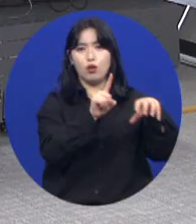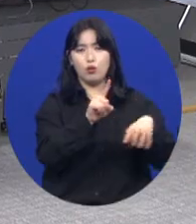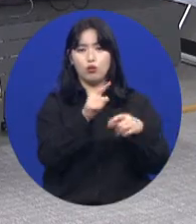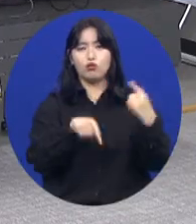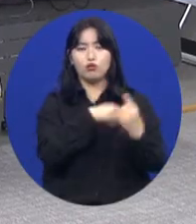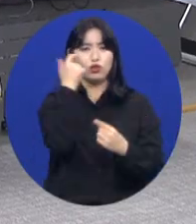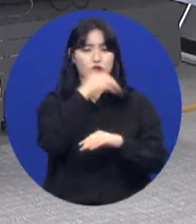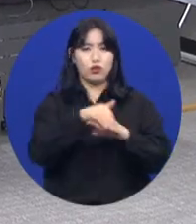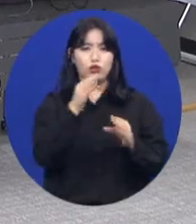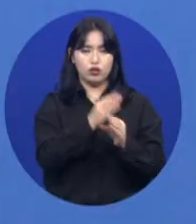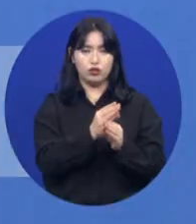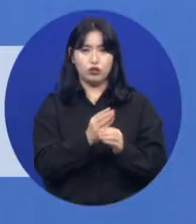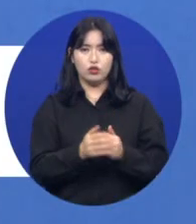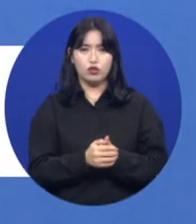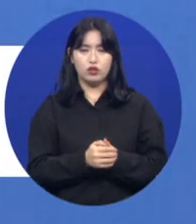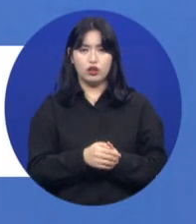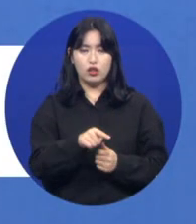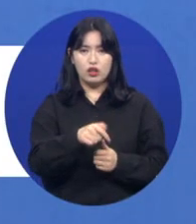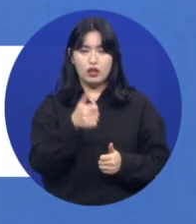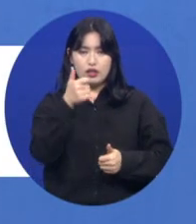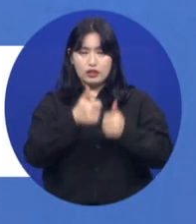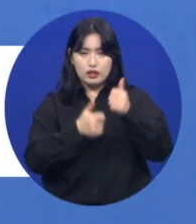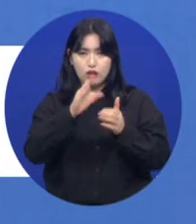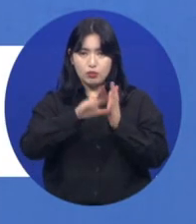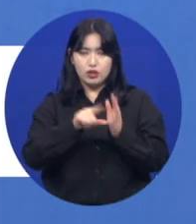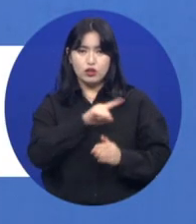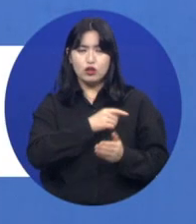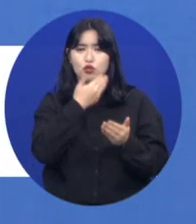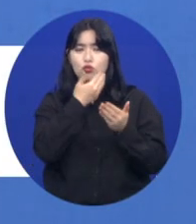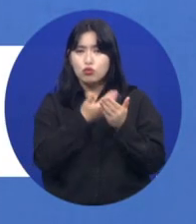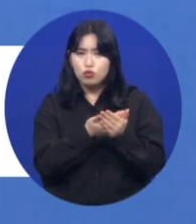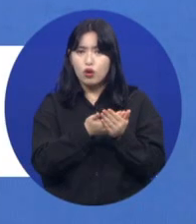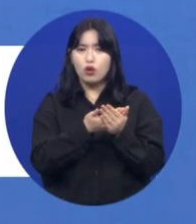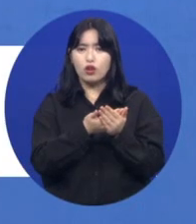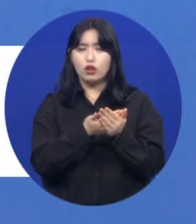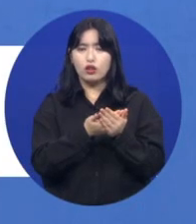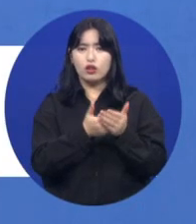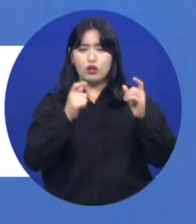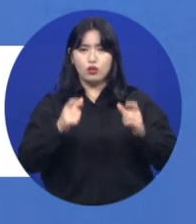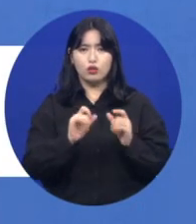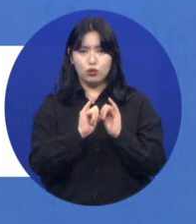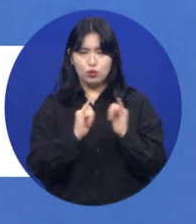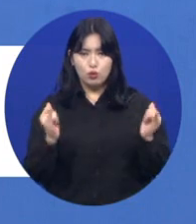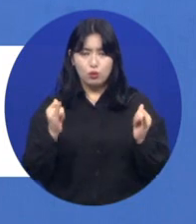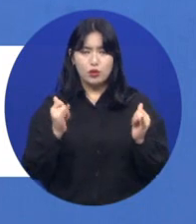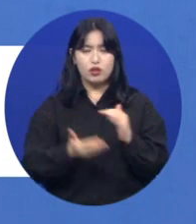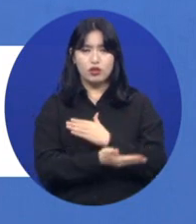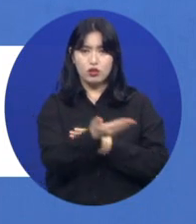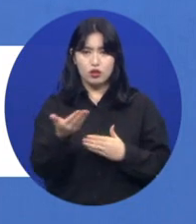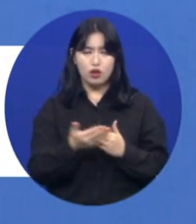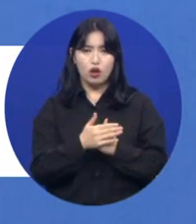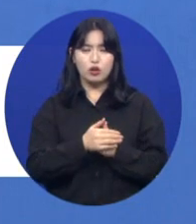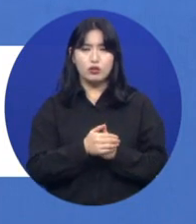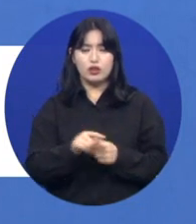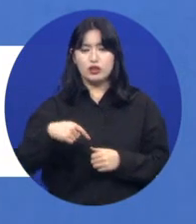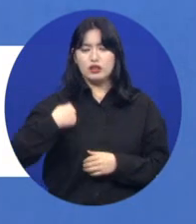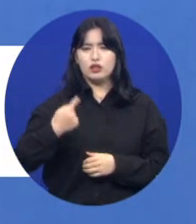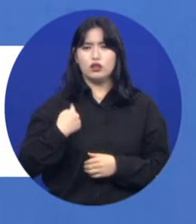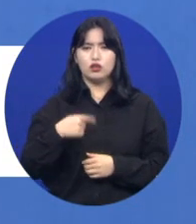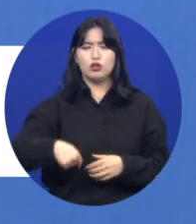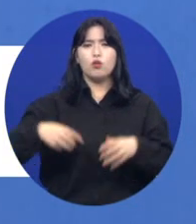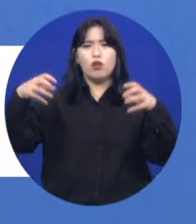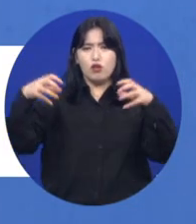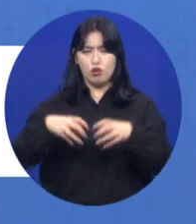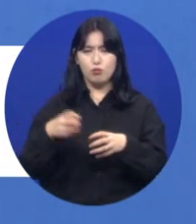운영됩니다. 안전한 수능을 위해 가장 중요한 것은 도민 여러분이 자발적인